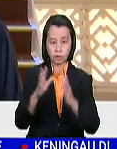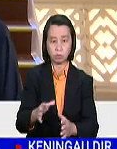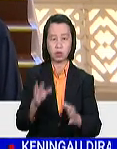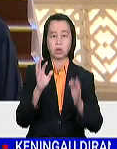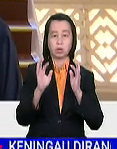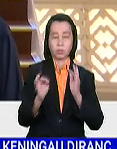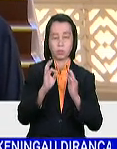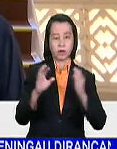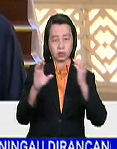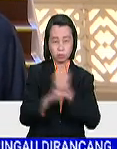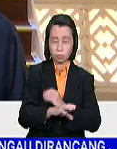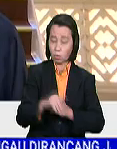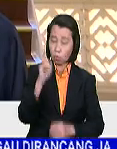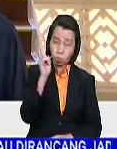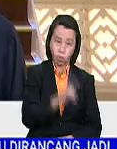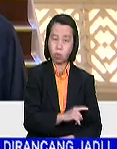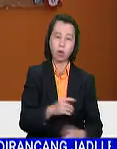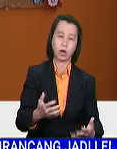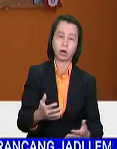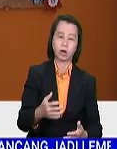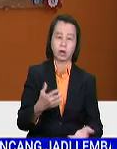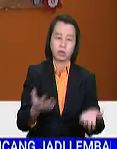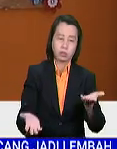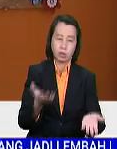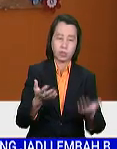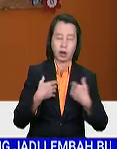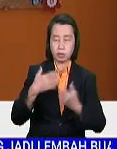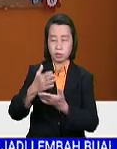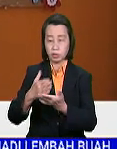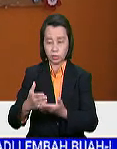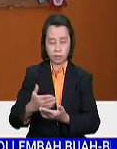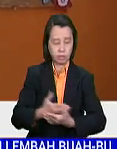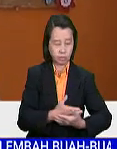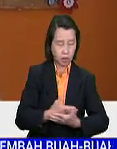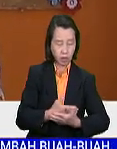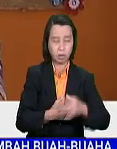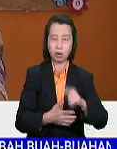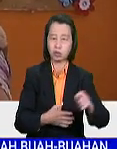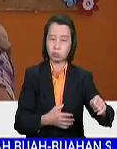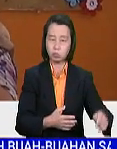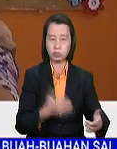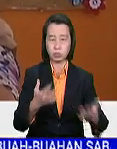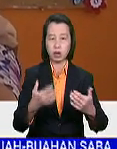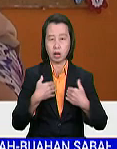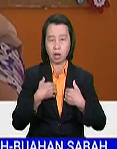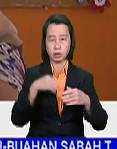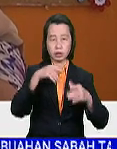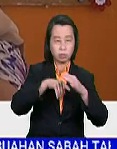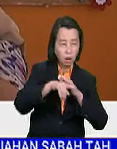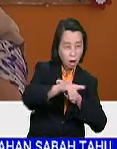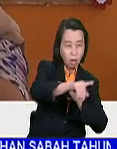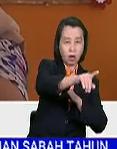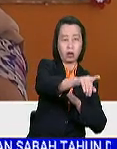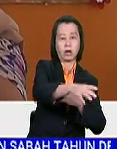cabaran nya agak terlalu kuat yaitu mungkin ada diantara Nana kita nih yang berada di pedalaman